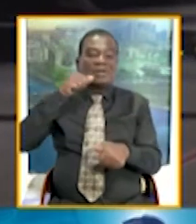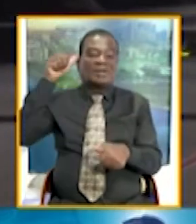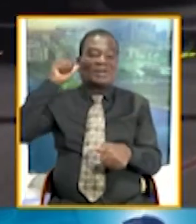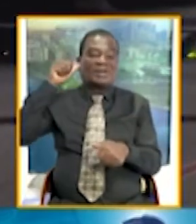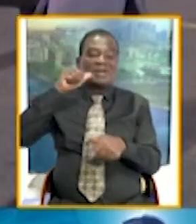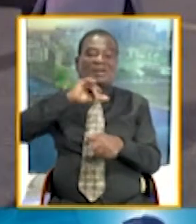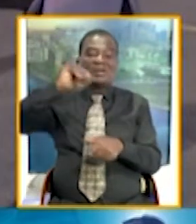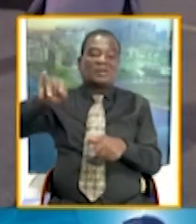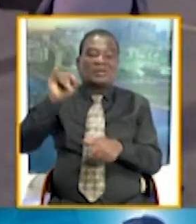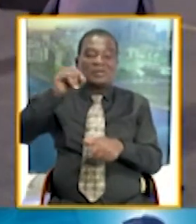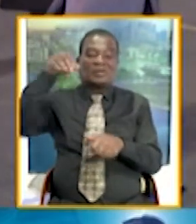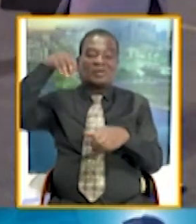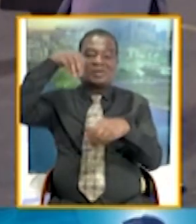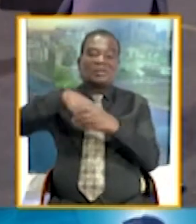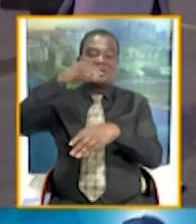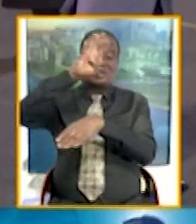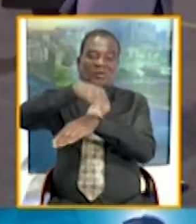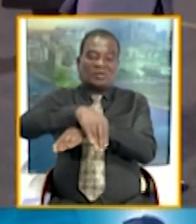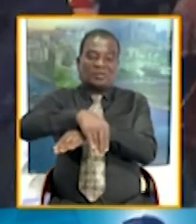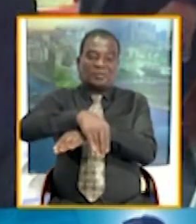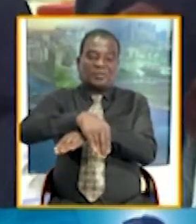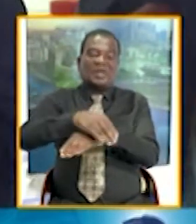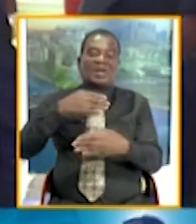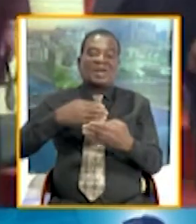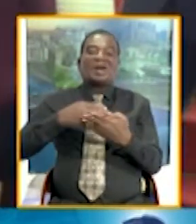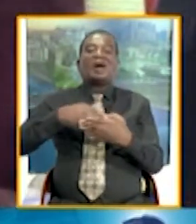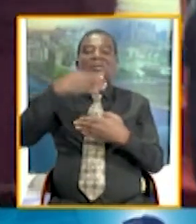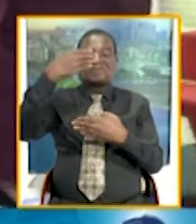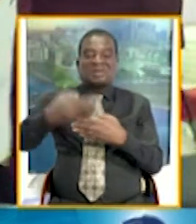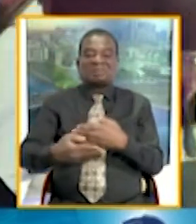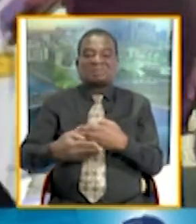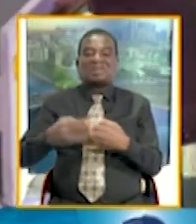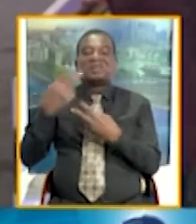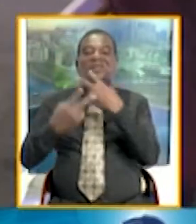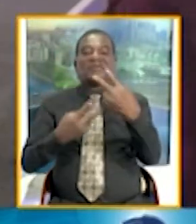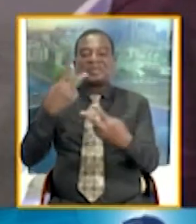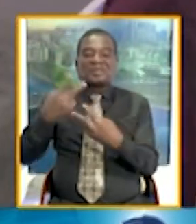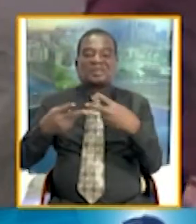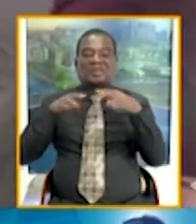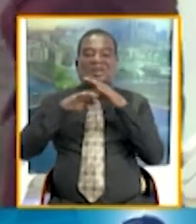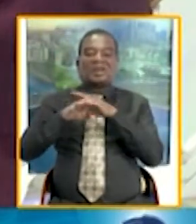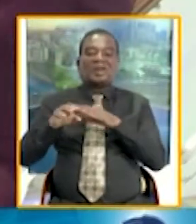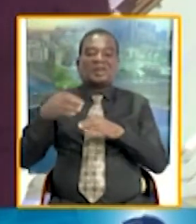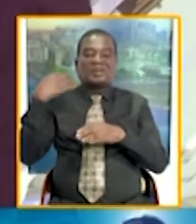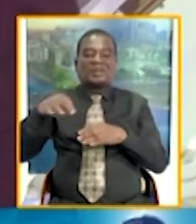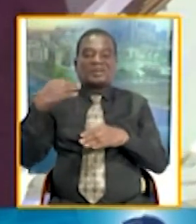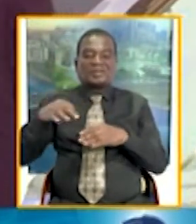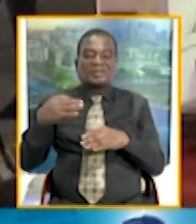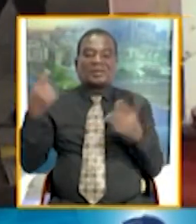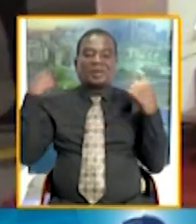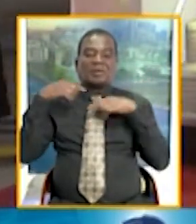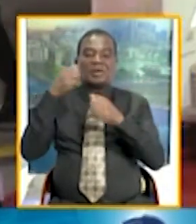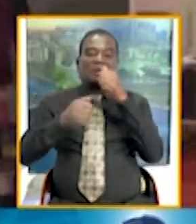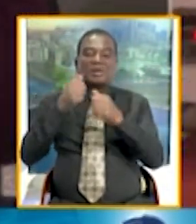dans la soirée après un bref séjour en France. Un séjour au cours duquel il a eu un entretien avec son